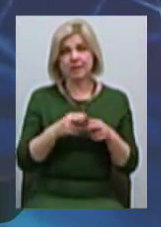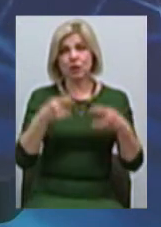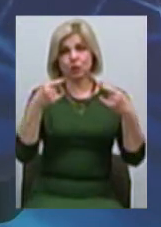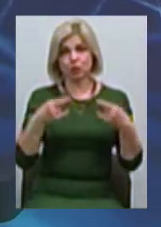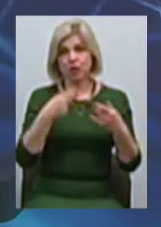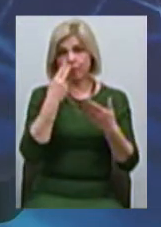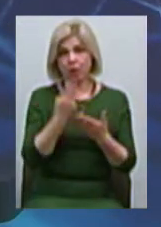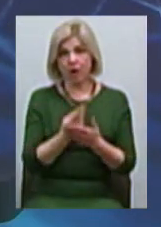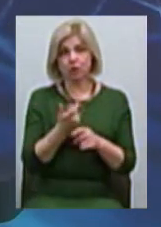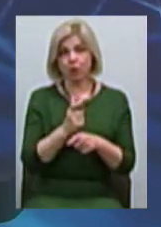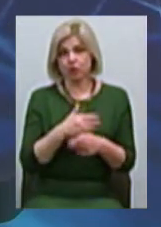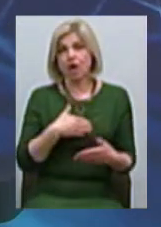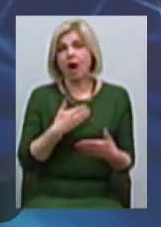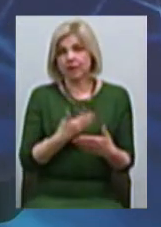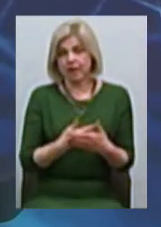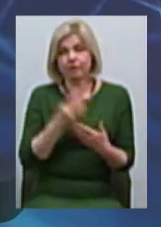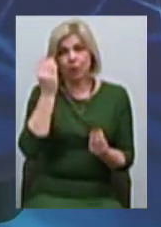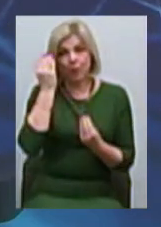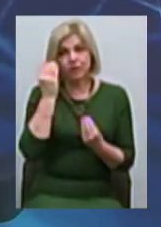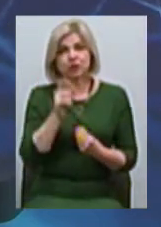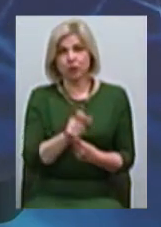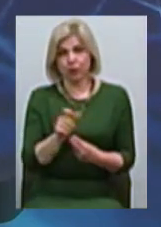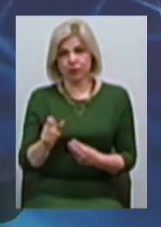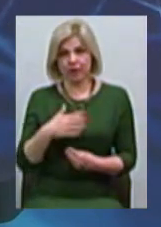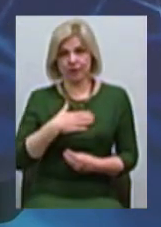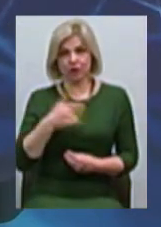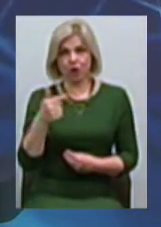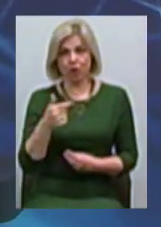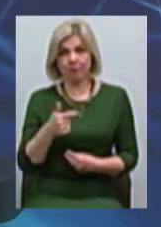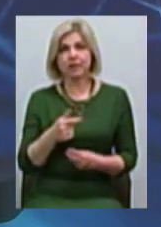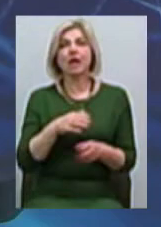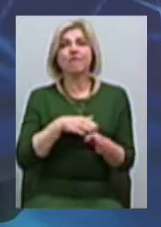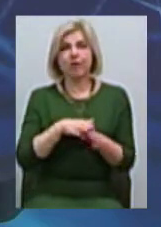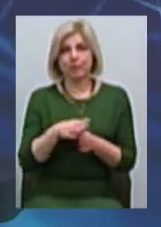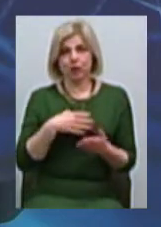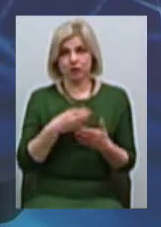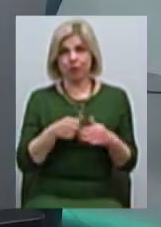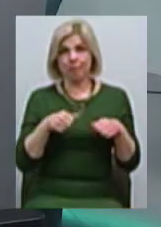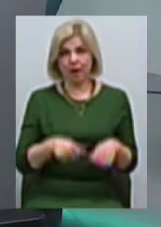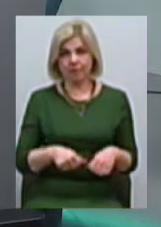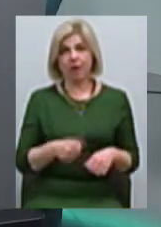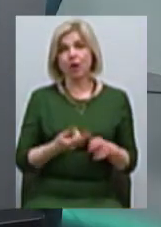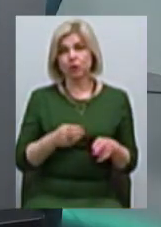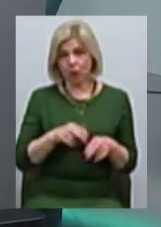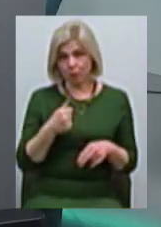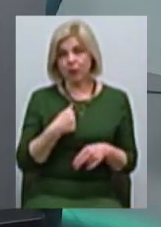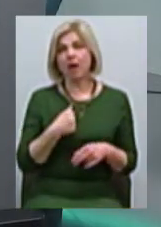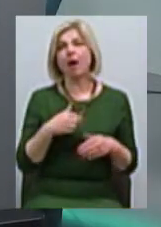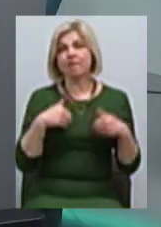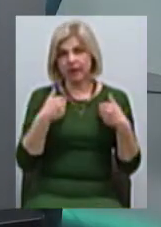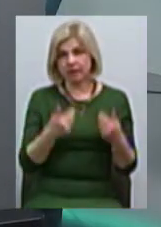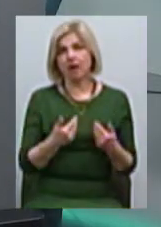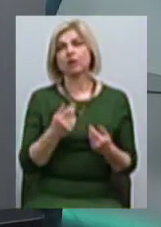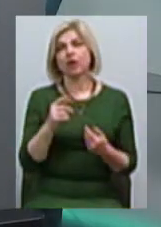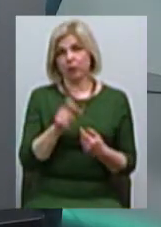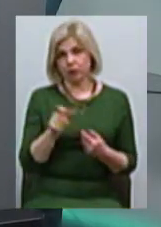в принципі, дуже активну позицію наших громадян, здійснення свого активного виборчого права. Тому я вітаю такі бажання